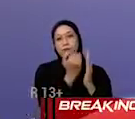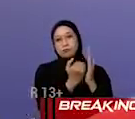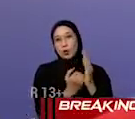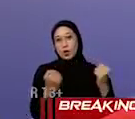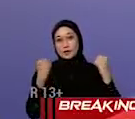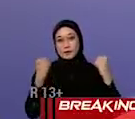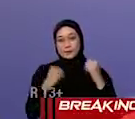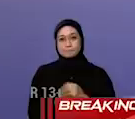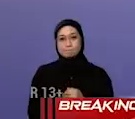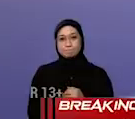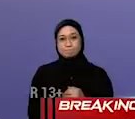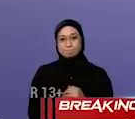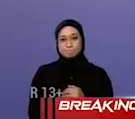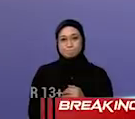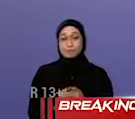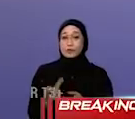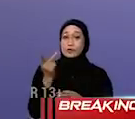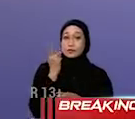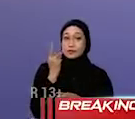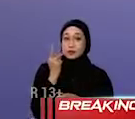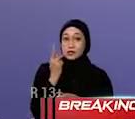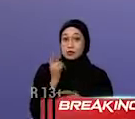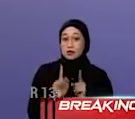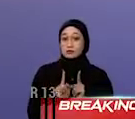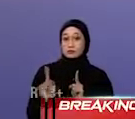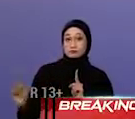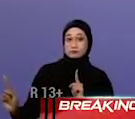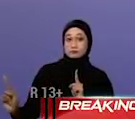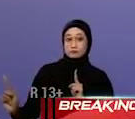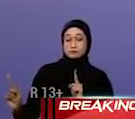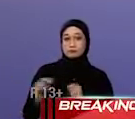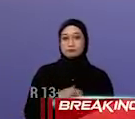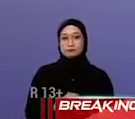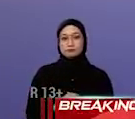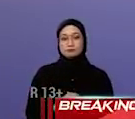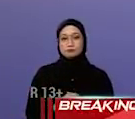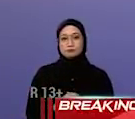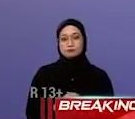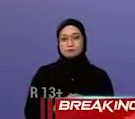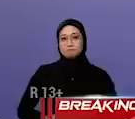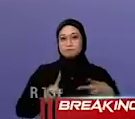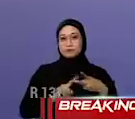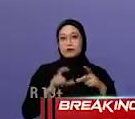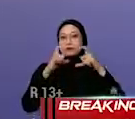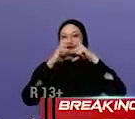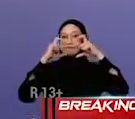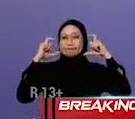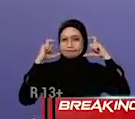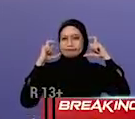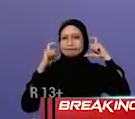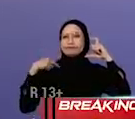biasakan untuk menjaga jarak ini penting Hai Mari biasakan untuk menggunakan masker